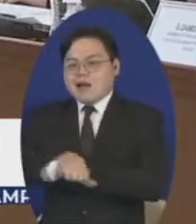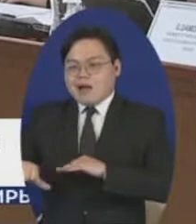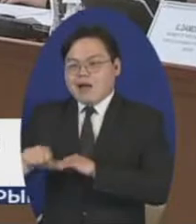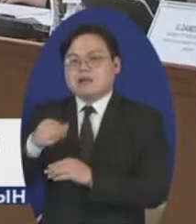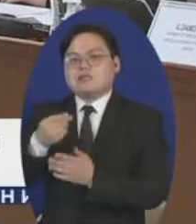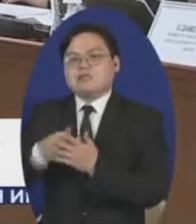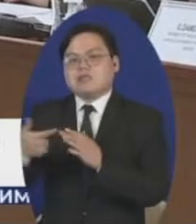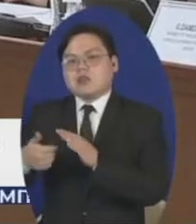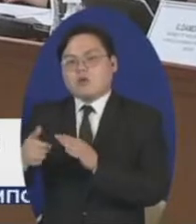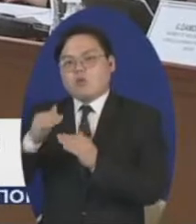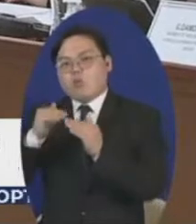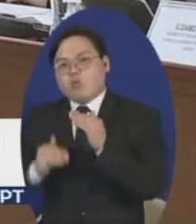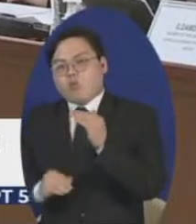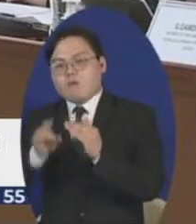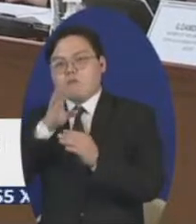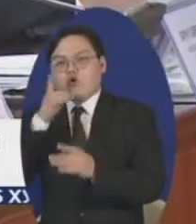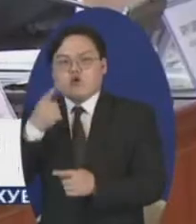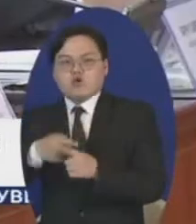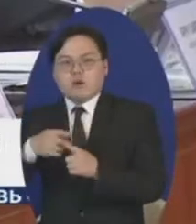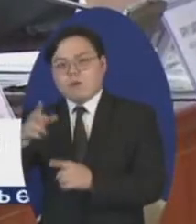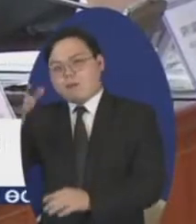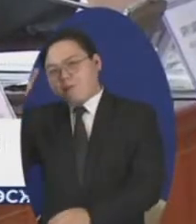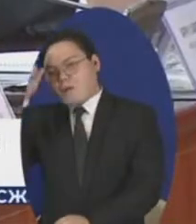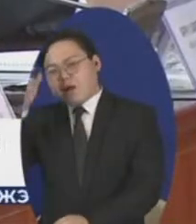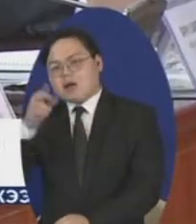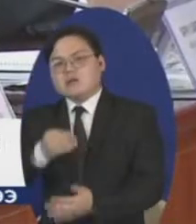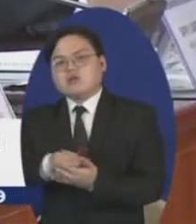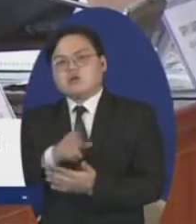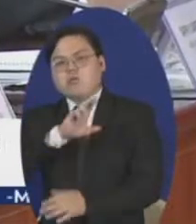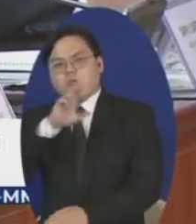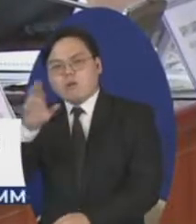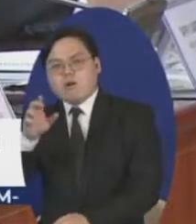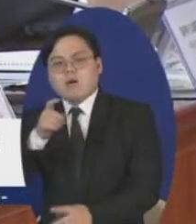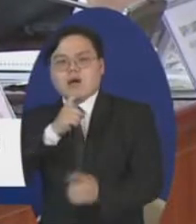үзэхийг хүсээд хөдөө аж ахуй, байгаль орчин, боловсрол, харилцаа холбоо,